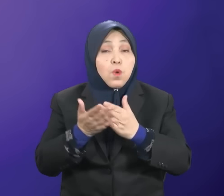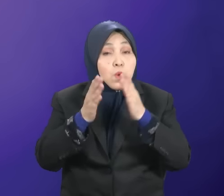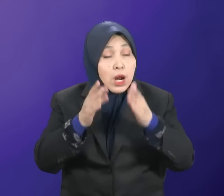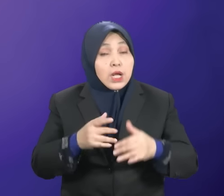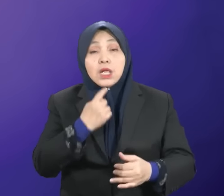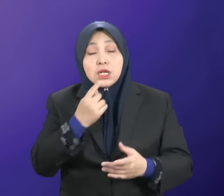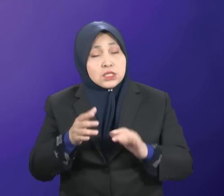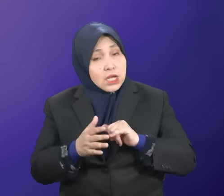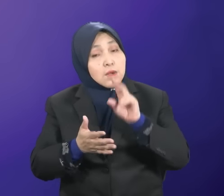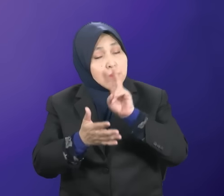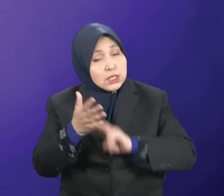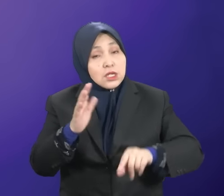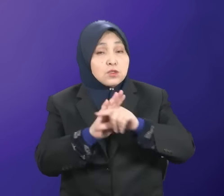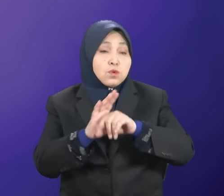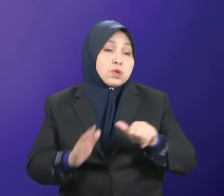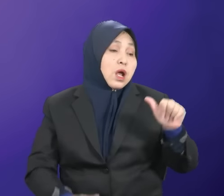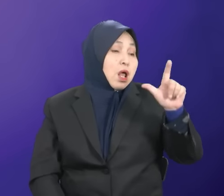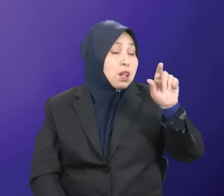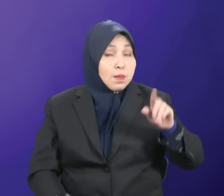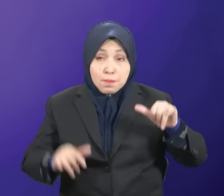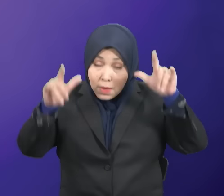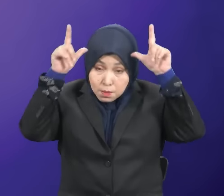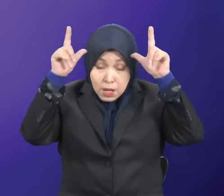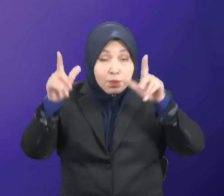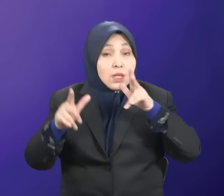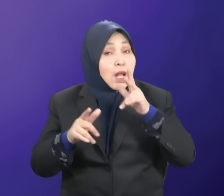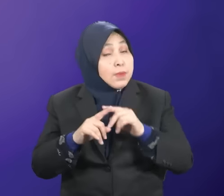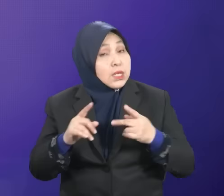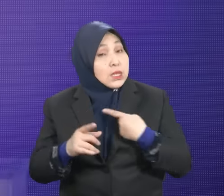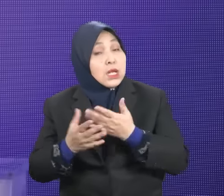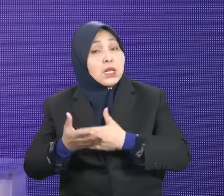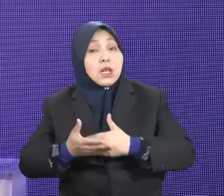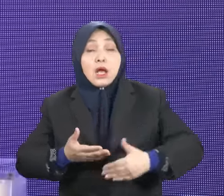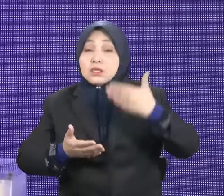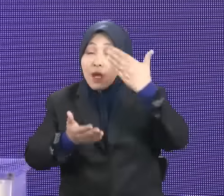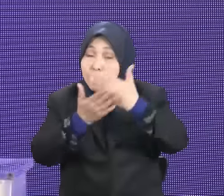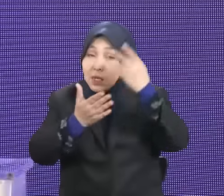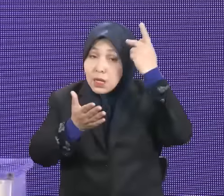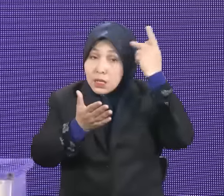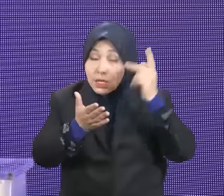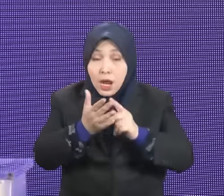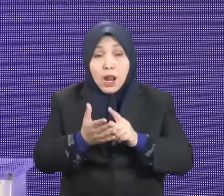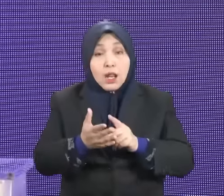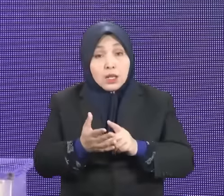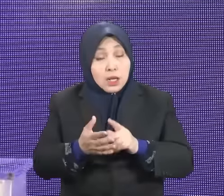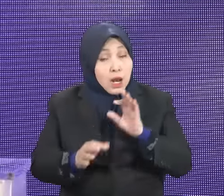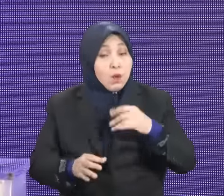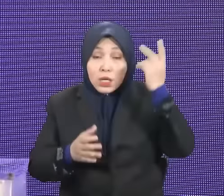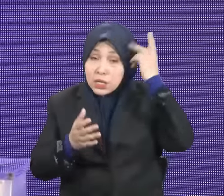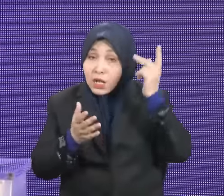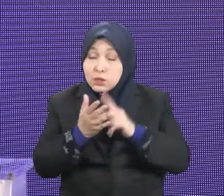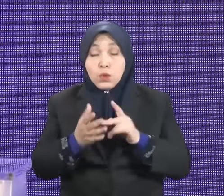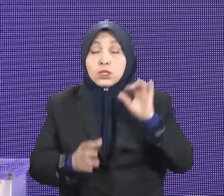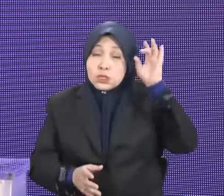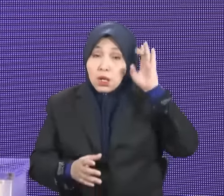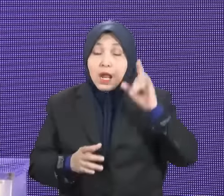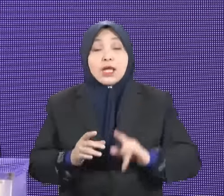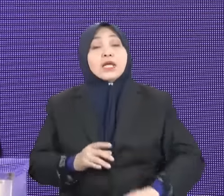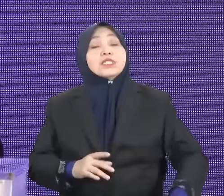surah al-baqarah bagus alhamdulillah tapi kita sampai dikenal dikenal dia kalau kenal tuh Insyaallah akan